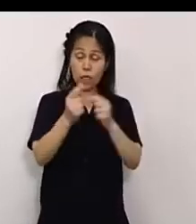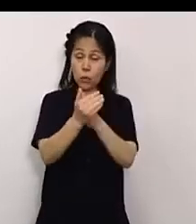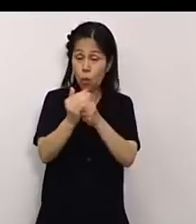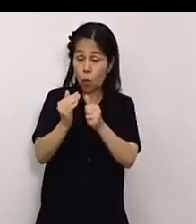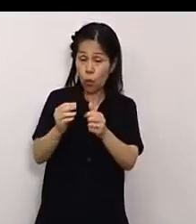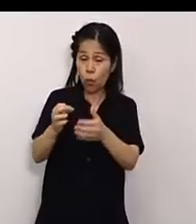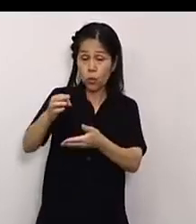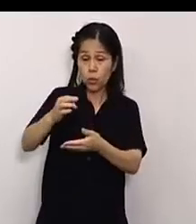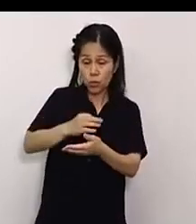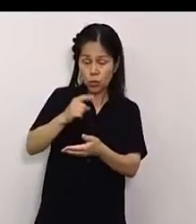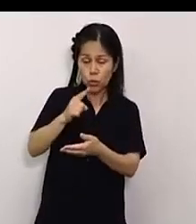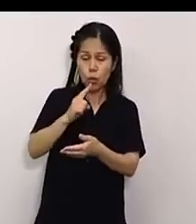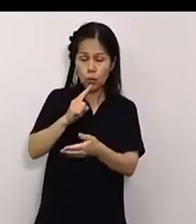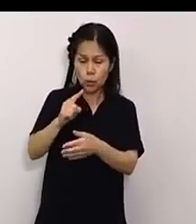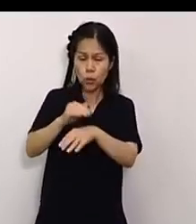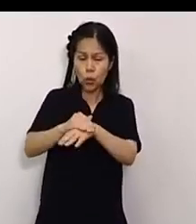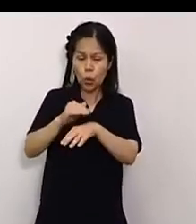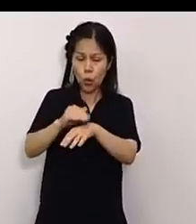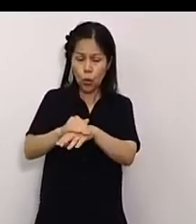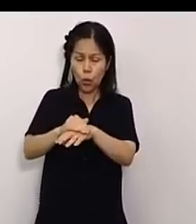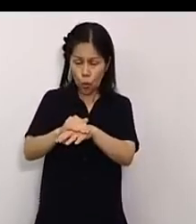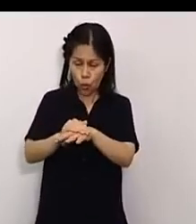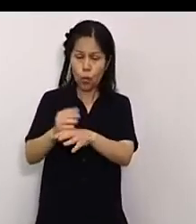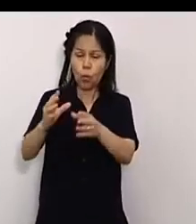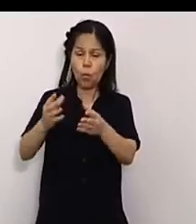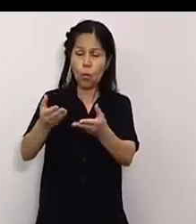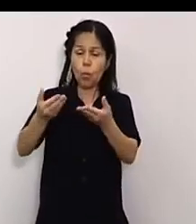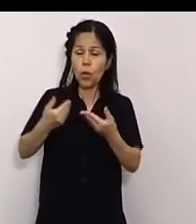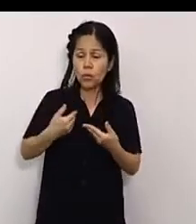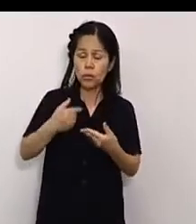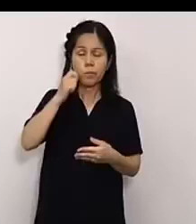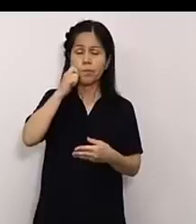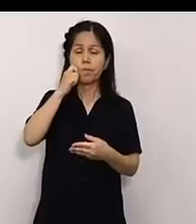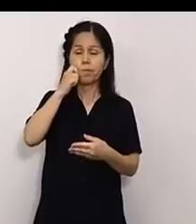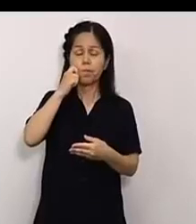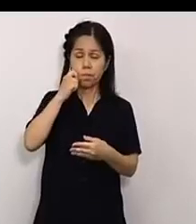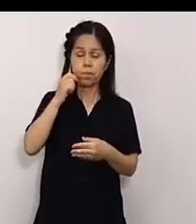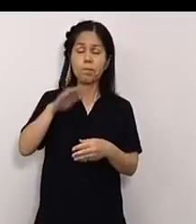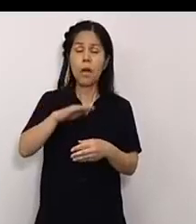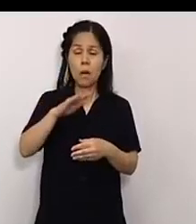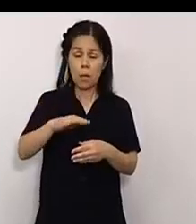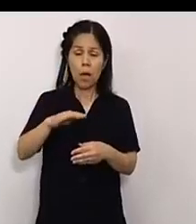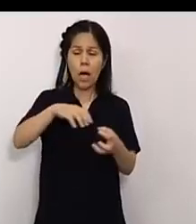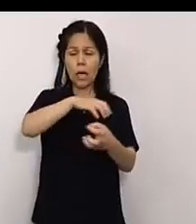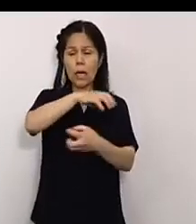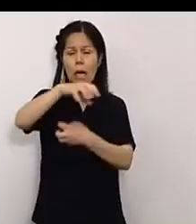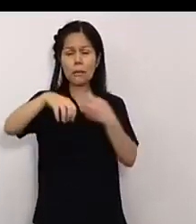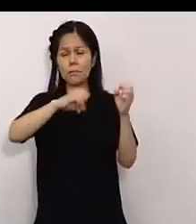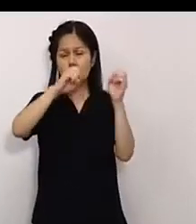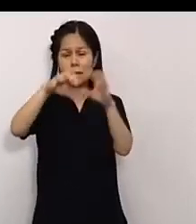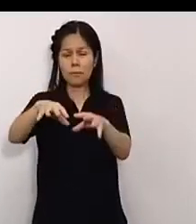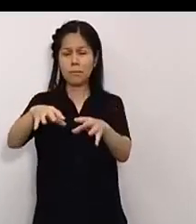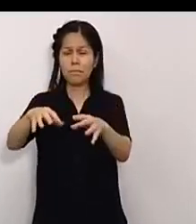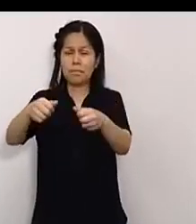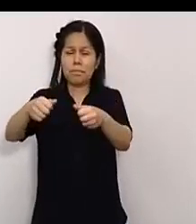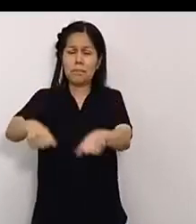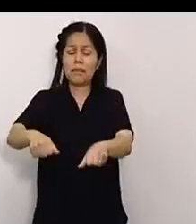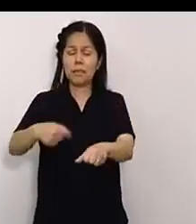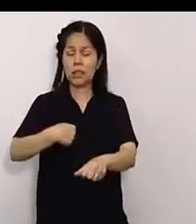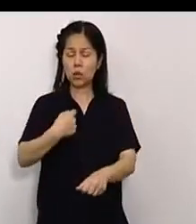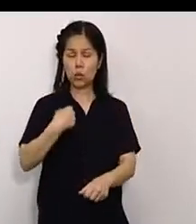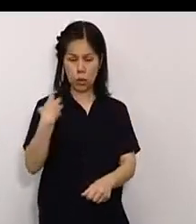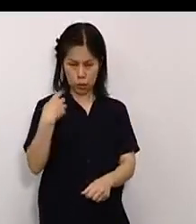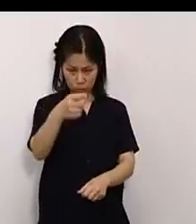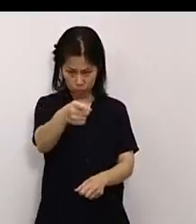のレールに乗れない人たちは何の支援もなくて荒波にポンと放り出されて、それこそ先ほどの自己責任と